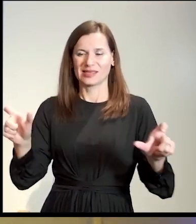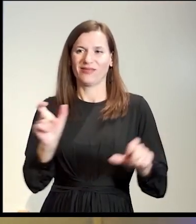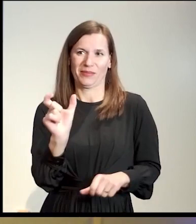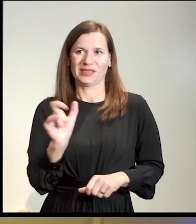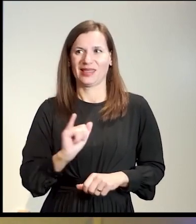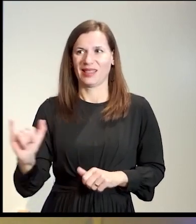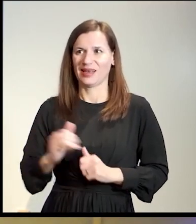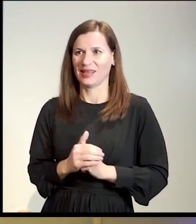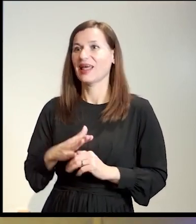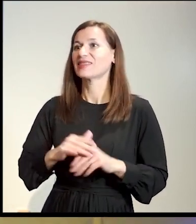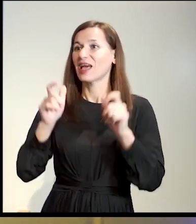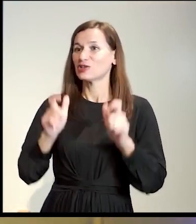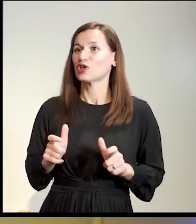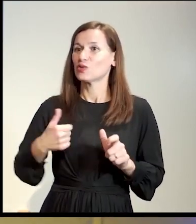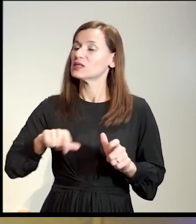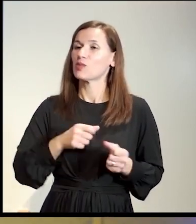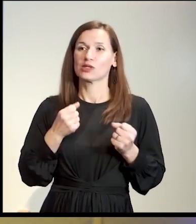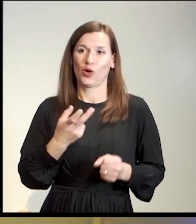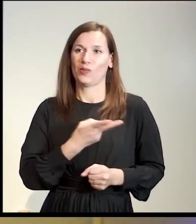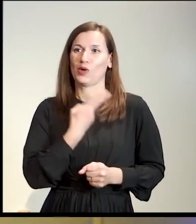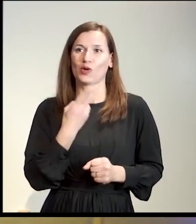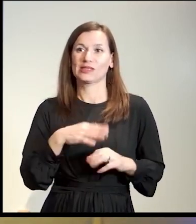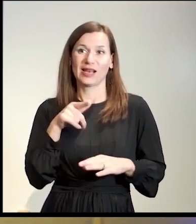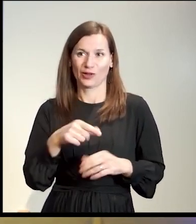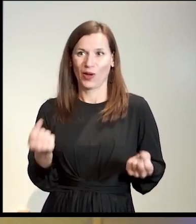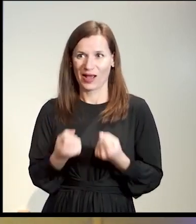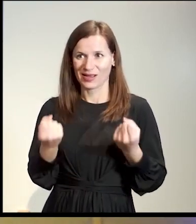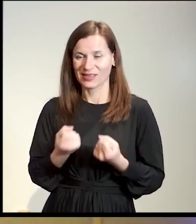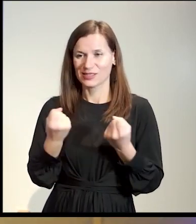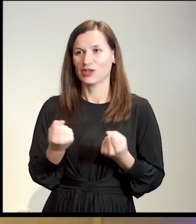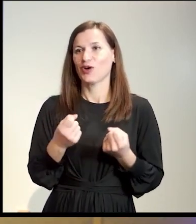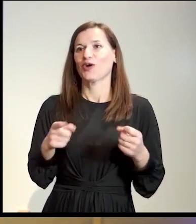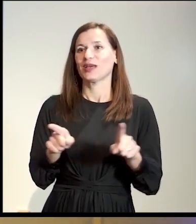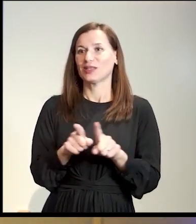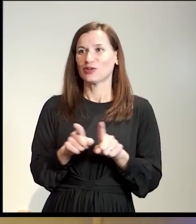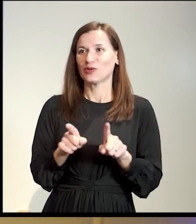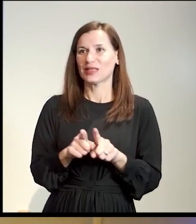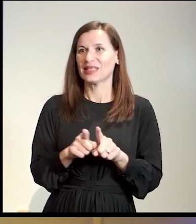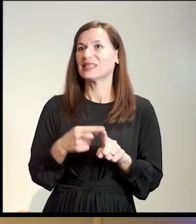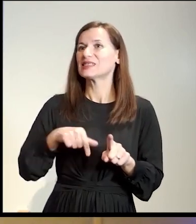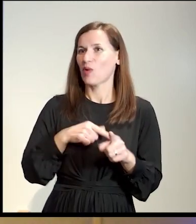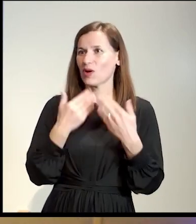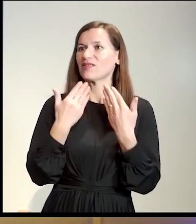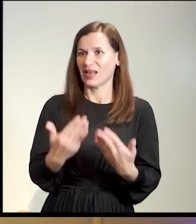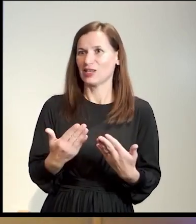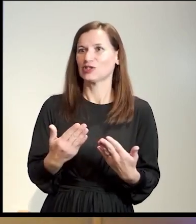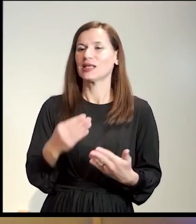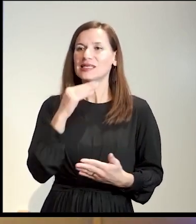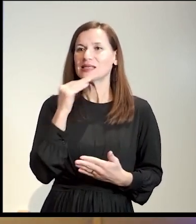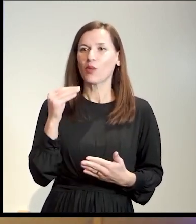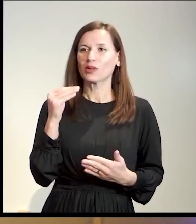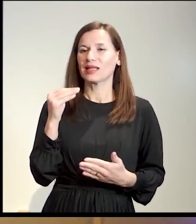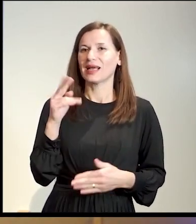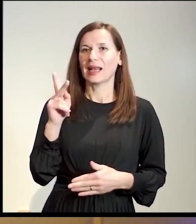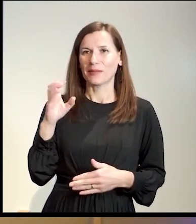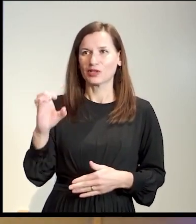smo zelo ponosni na to akcijo in tudi hvaležni Simoni Klemenčič